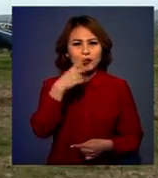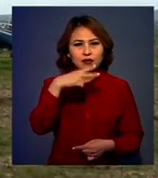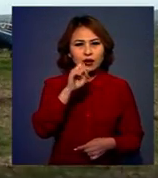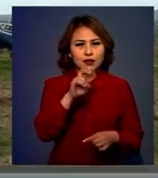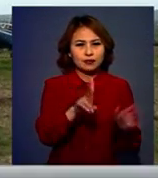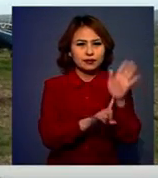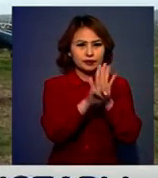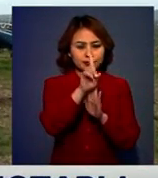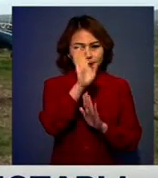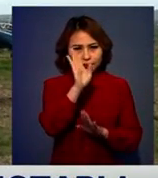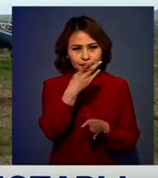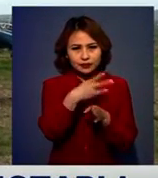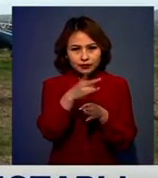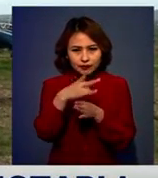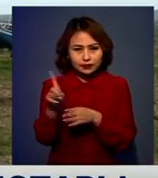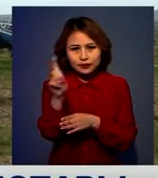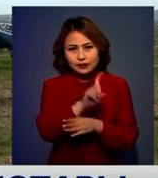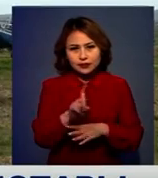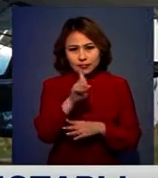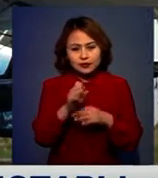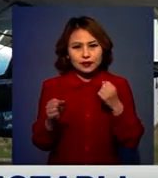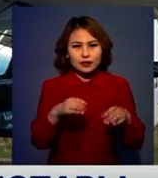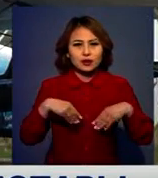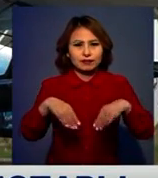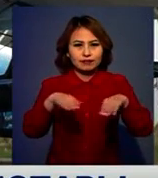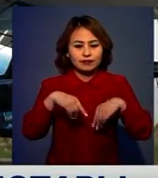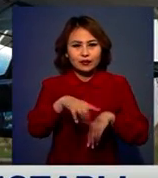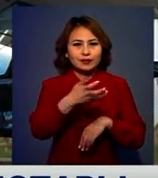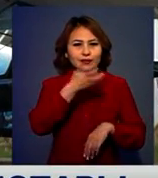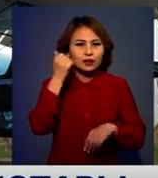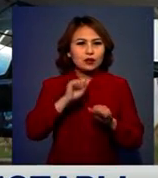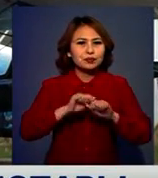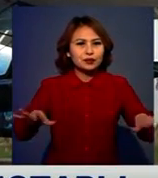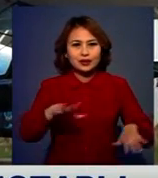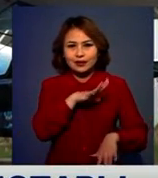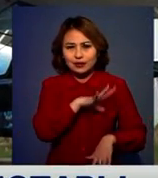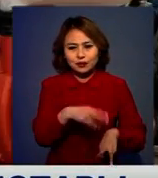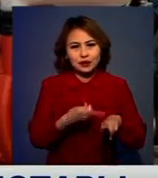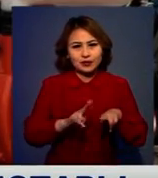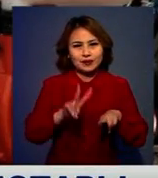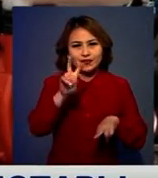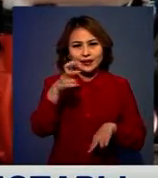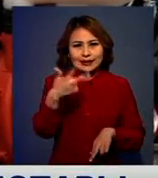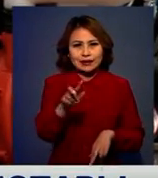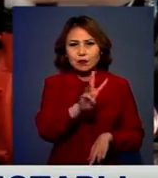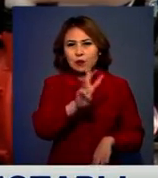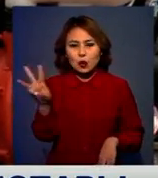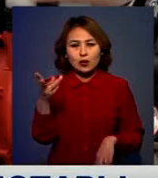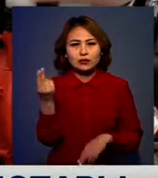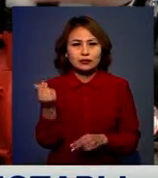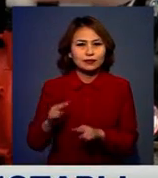20 сәуірден басталады. Зиянкестердің қанаты қатайып, егін мен жайылым жерді жалмап кетпес үшін қазынадан 230 миллион теңге